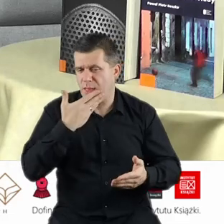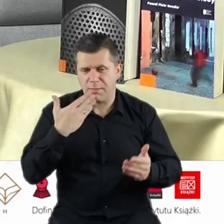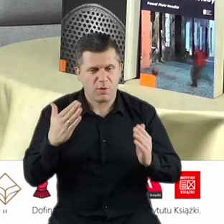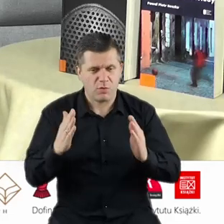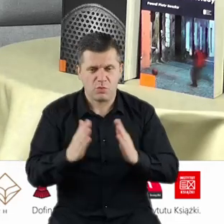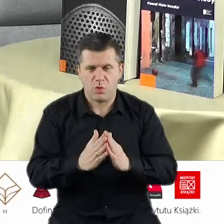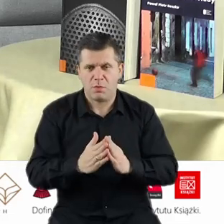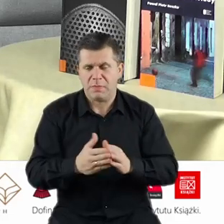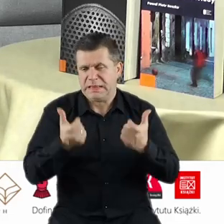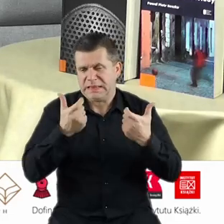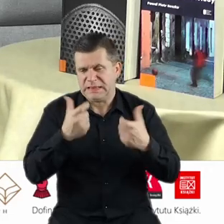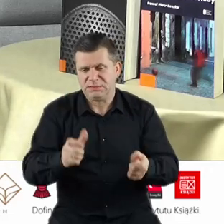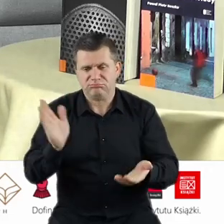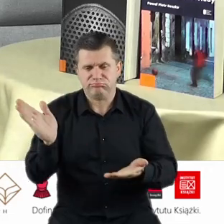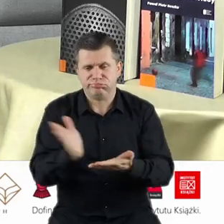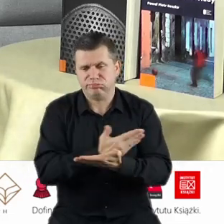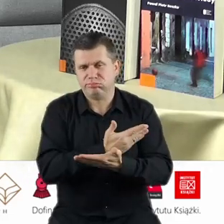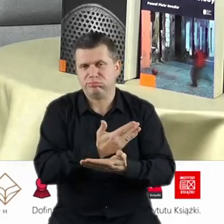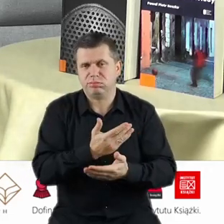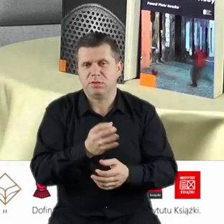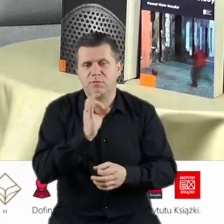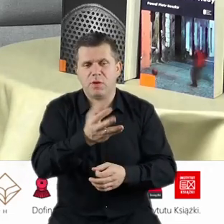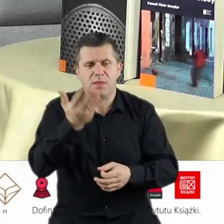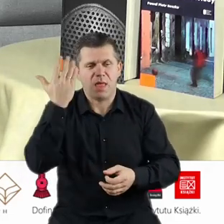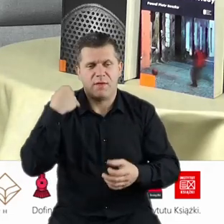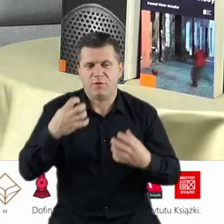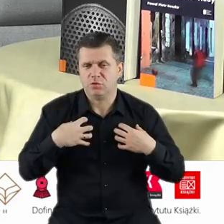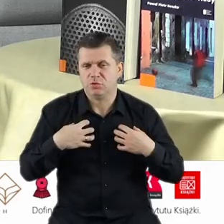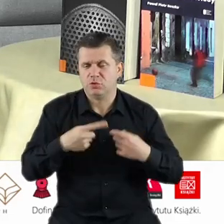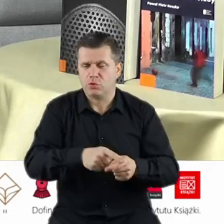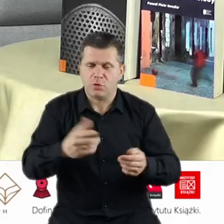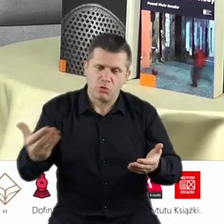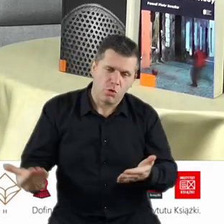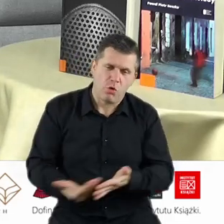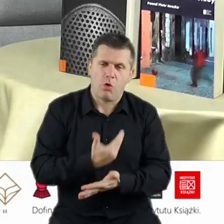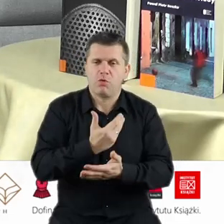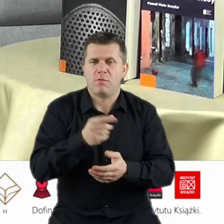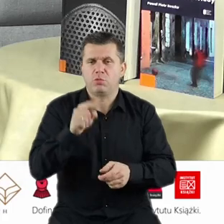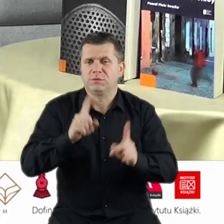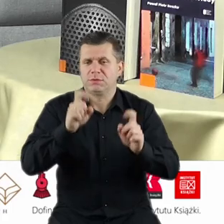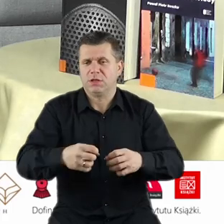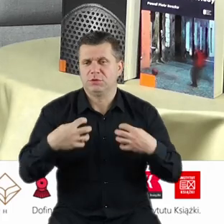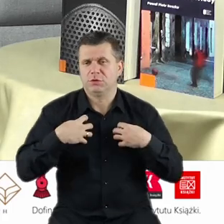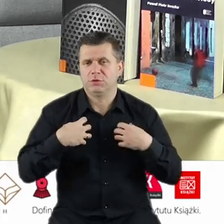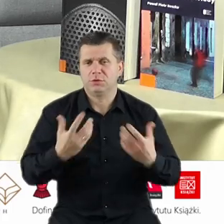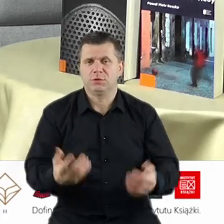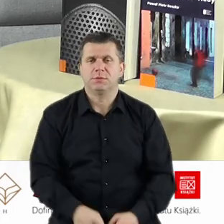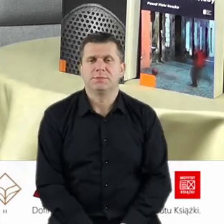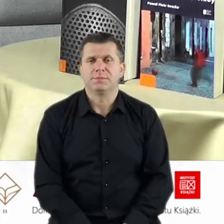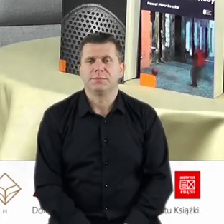nic domów, jakby nic nie zostało po tym dawnym życiu i zaczynają właściwie od nowa.